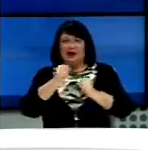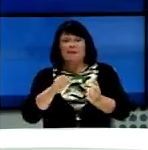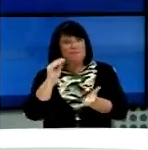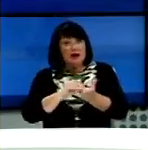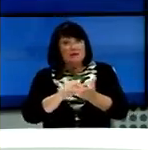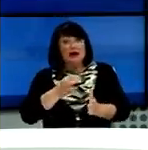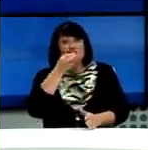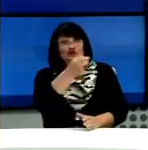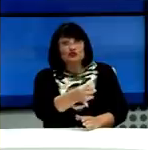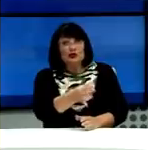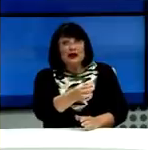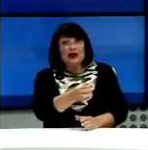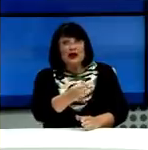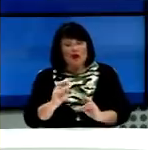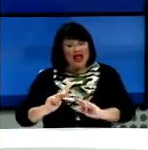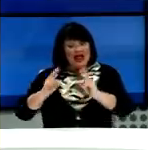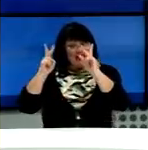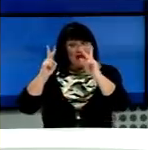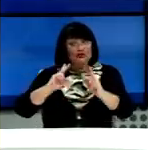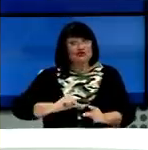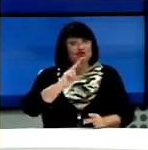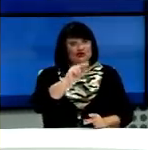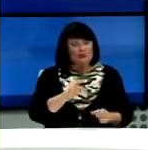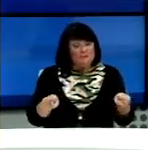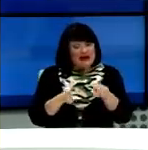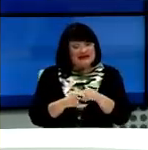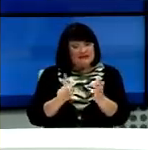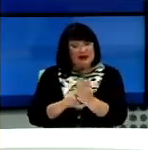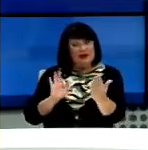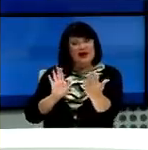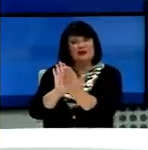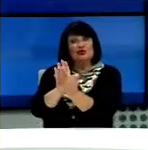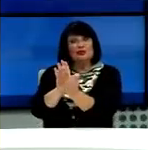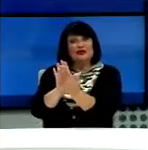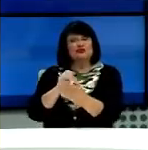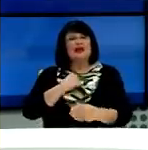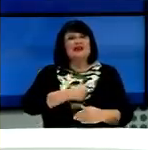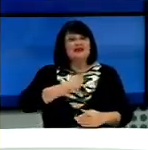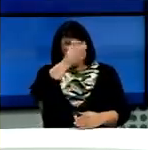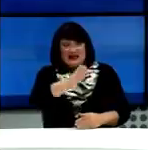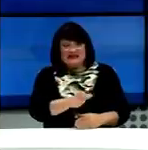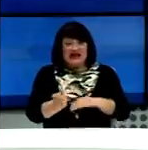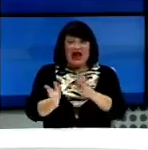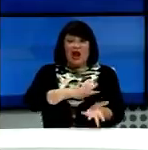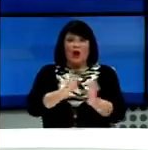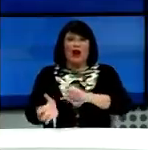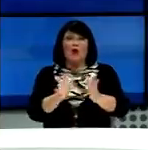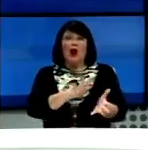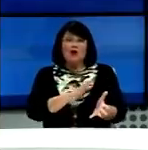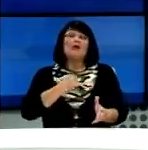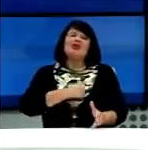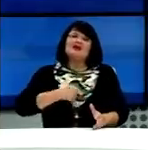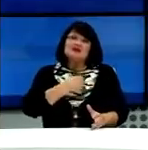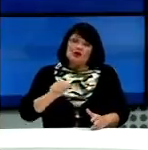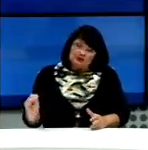επαναλαμβάνω, είναι ένας κοινός εχθρός που πρέπει να το αντιμετωπίσουμε. Αλλά δυστυχώς οι αντιφάσεις το πυροδοτούν και